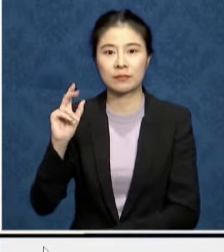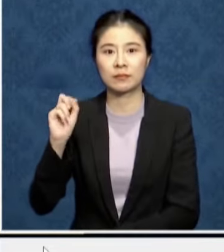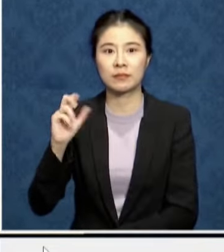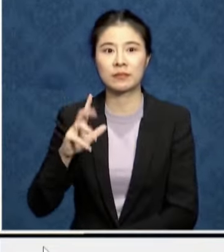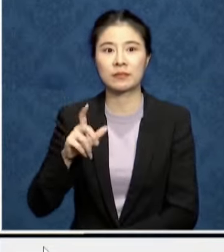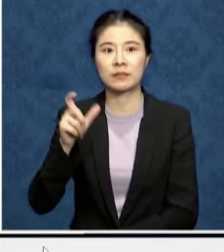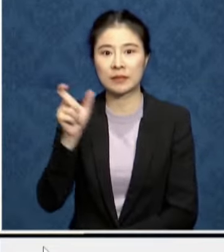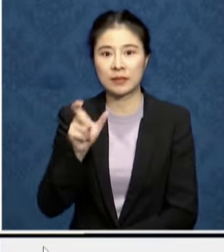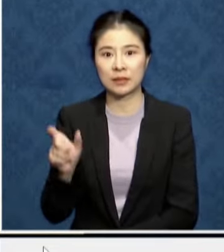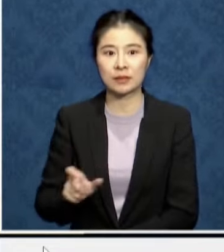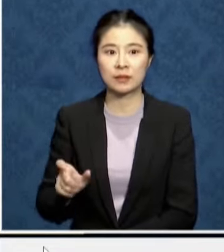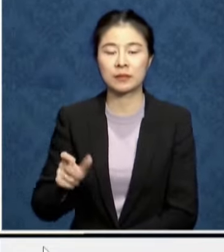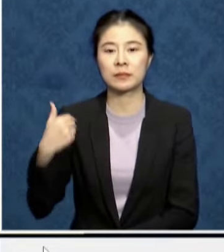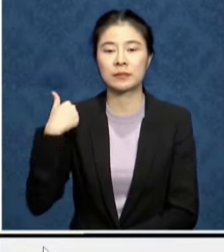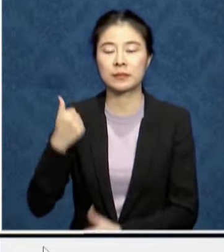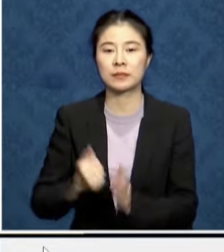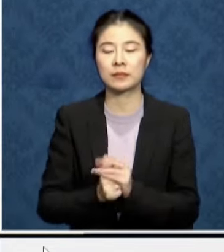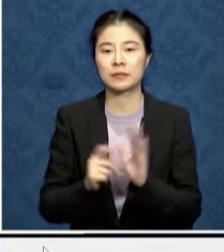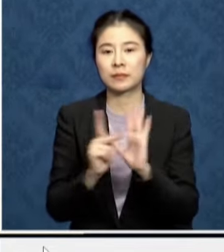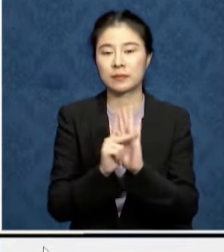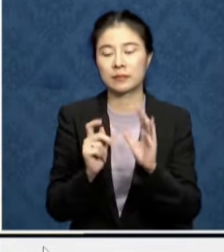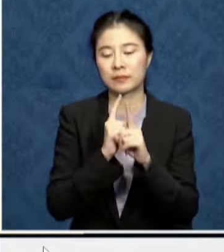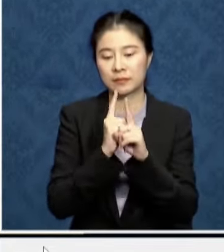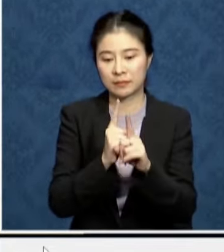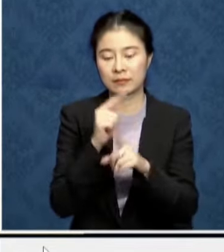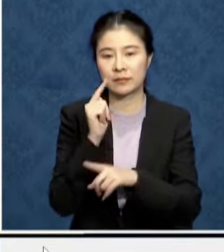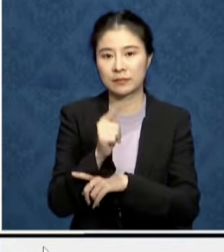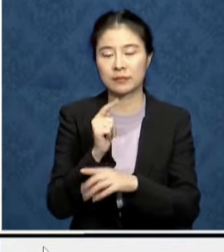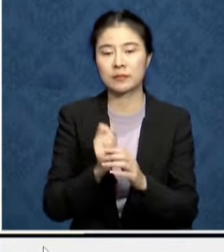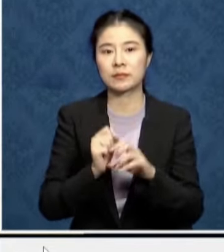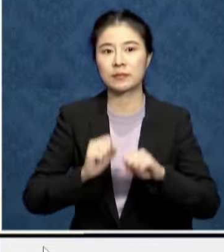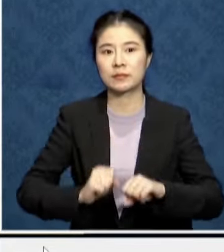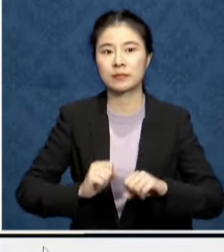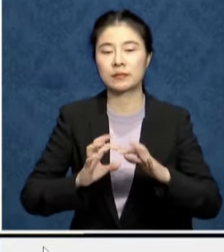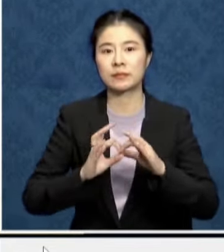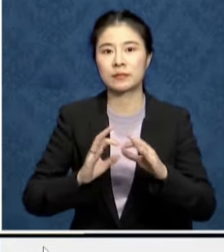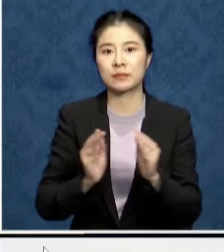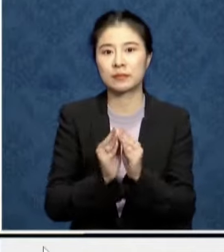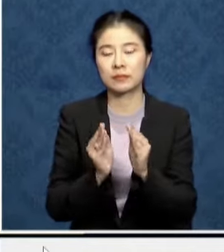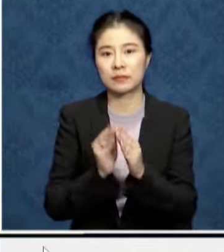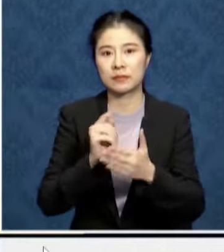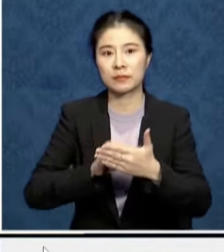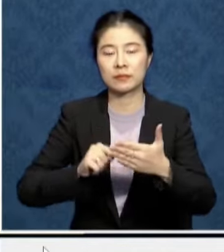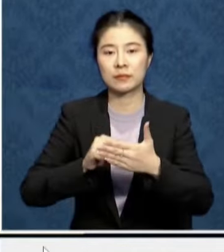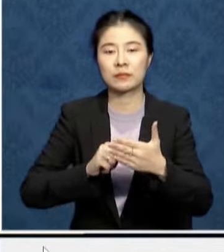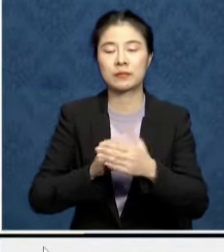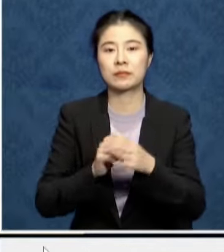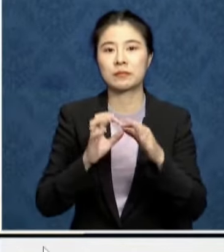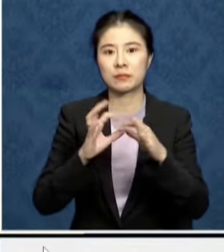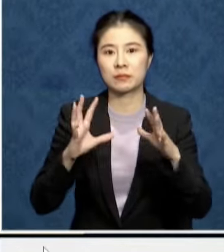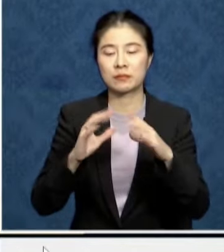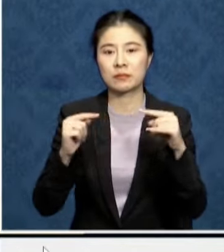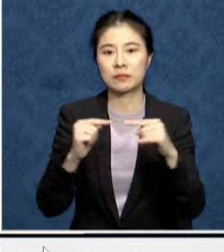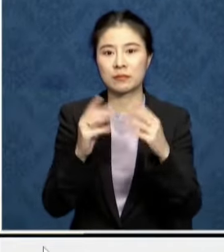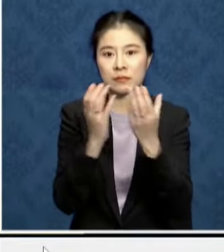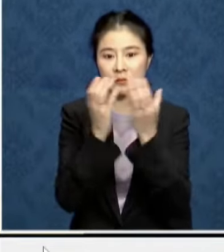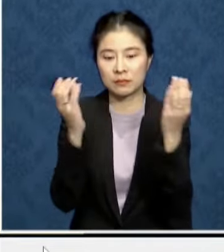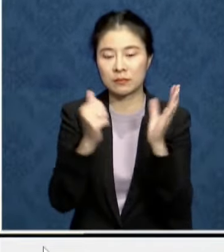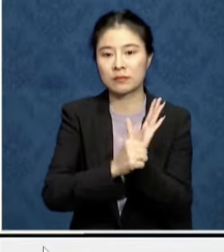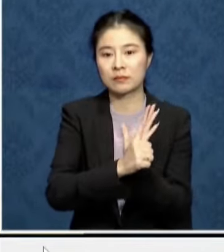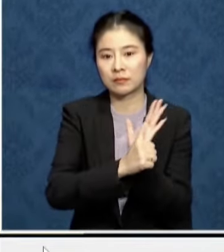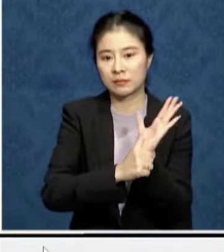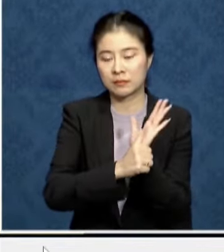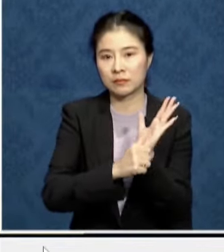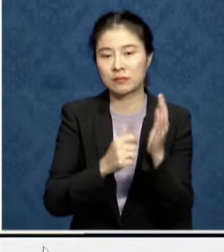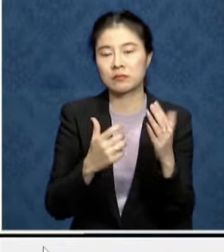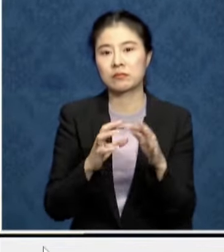ที่มีการใช้กติกาดับเบิลมาจอริตี้สำหรับประชามติที่ไม่เกี่ยวข้องกับการแก้ไขรัฐธรรมนูญแต่ถ้าอยากให้ท่านประธานเห็นภาพม